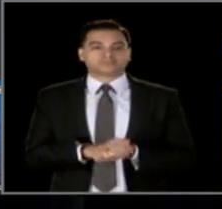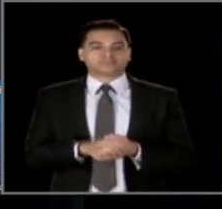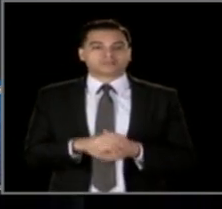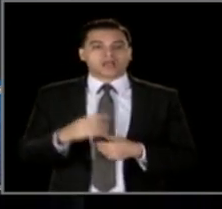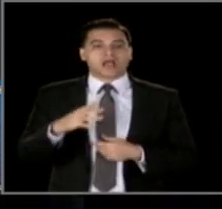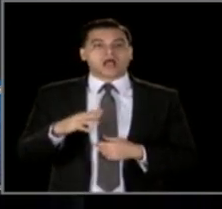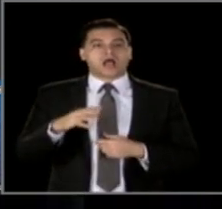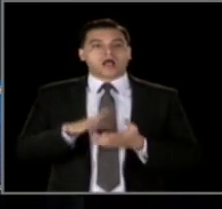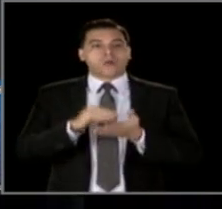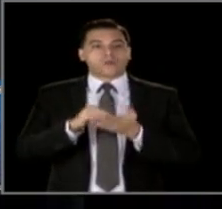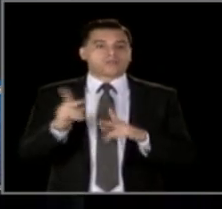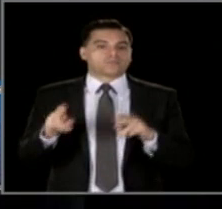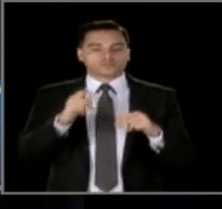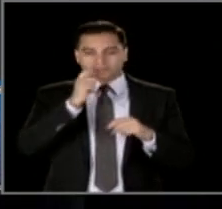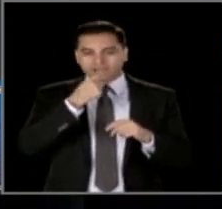أول موسم كان